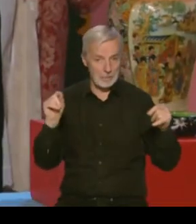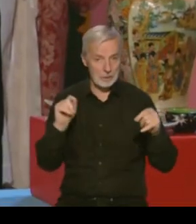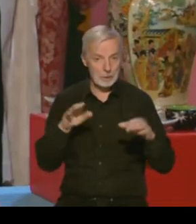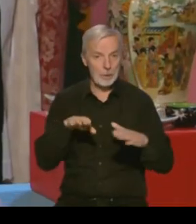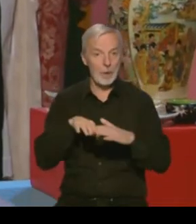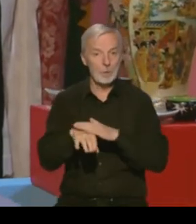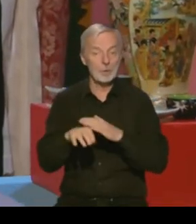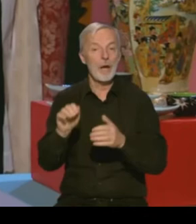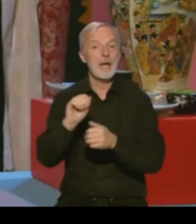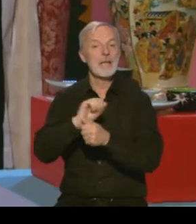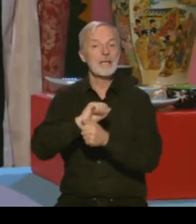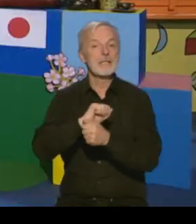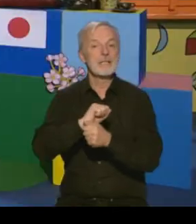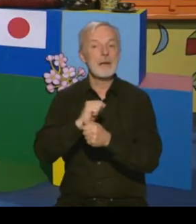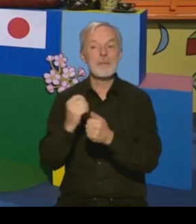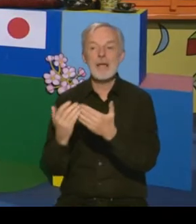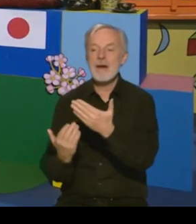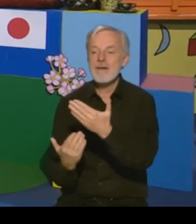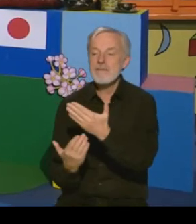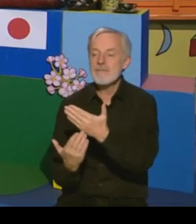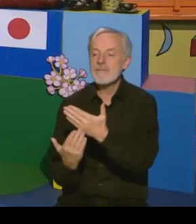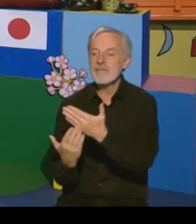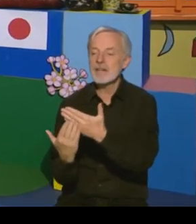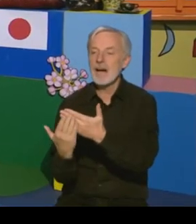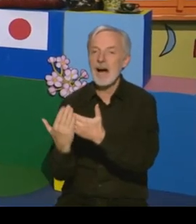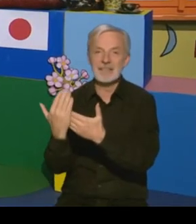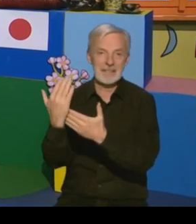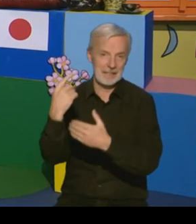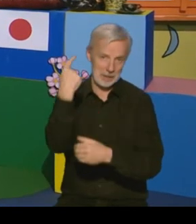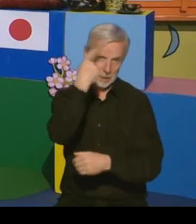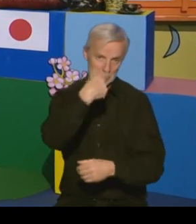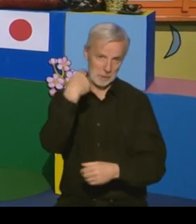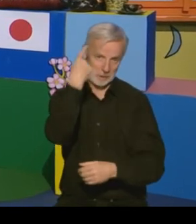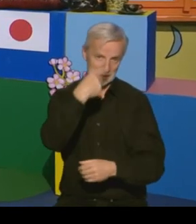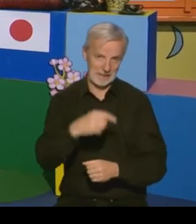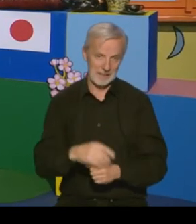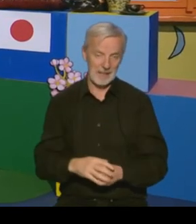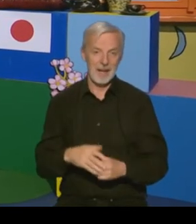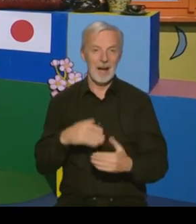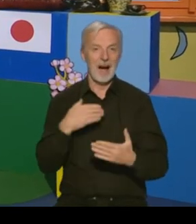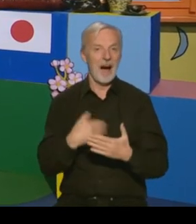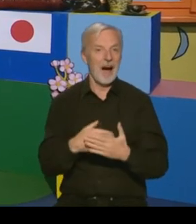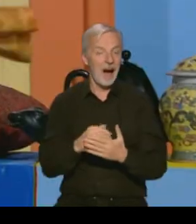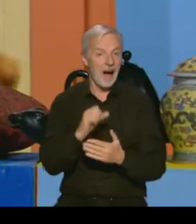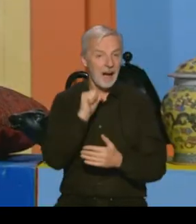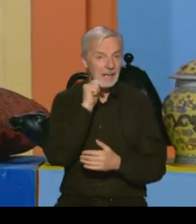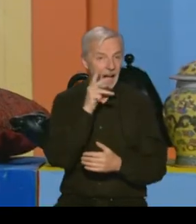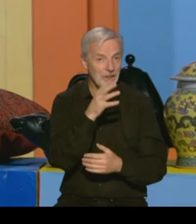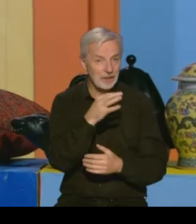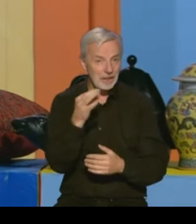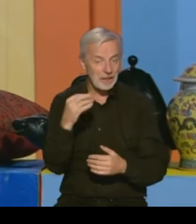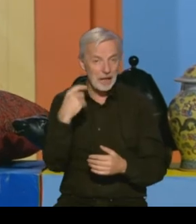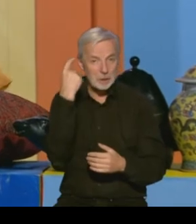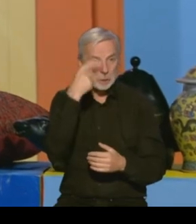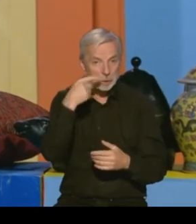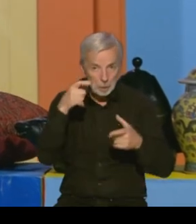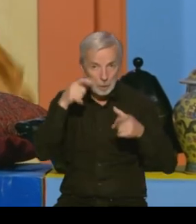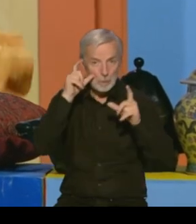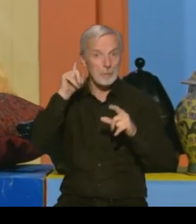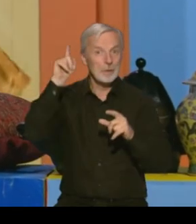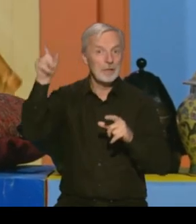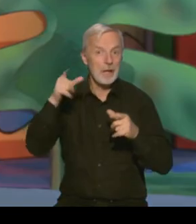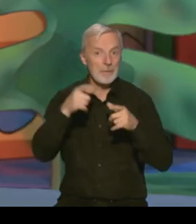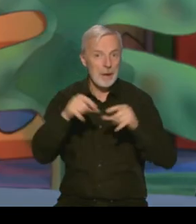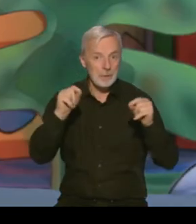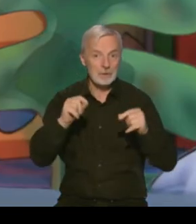země vycházejícího slunce. Jo, takže sluníčko vstává každý den v Japonsku? Tak rychle do